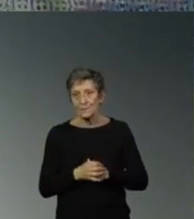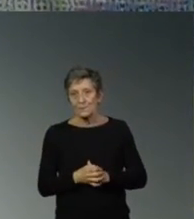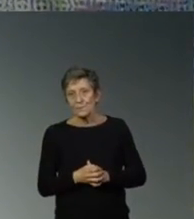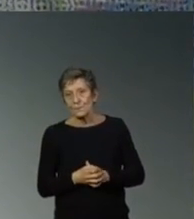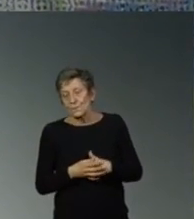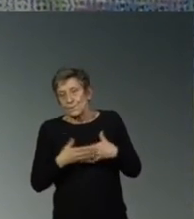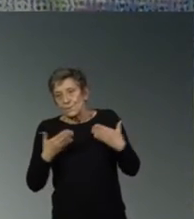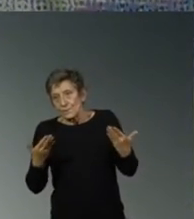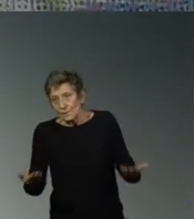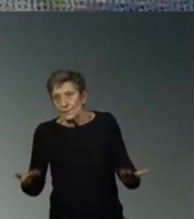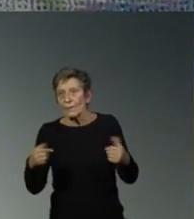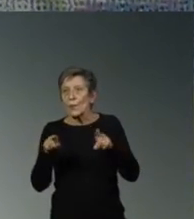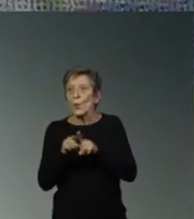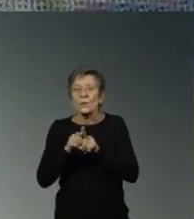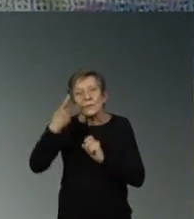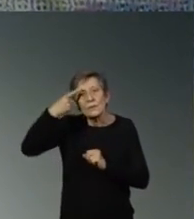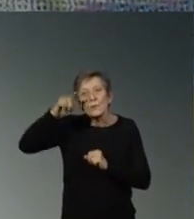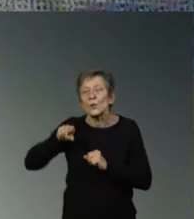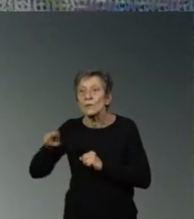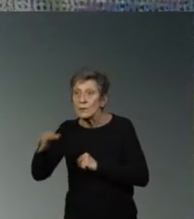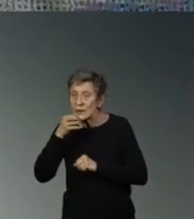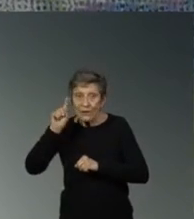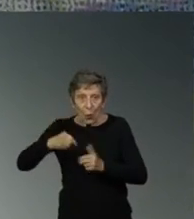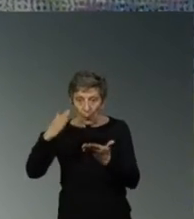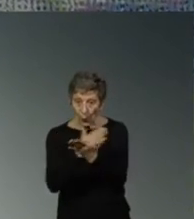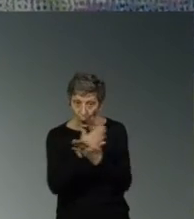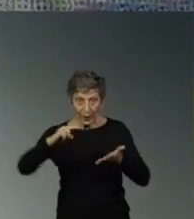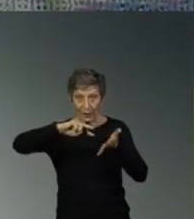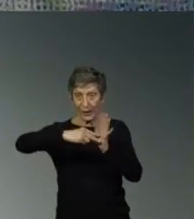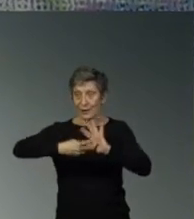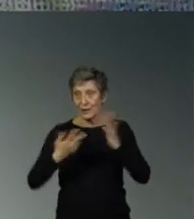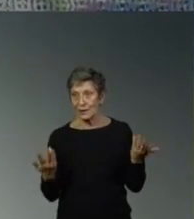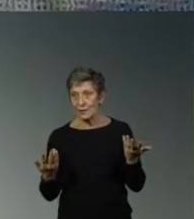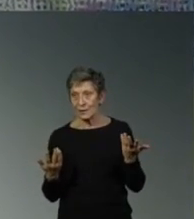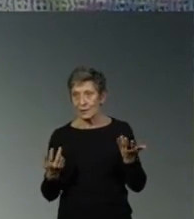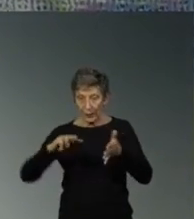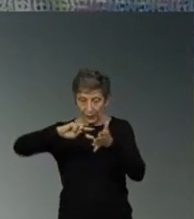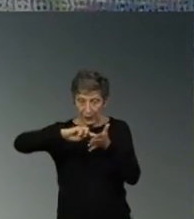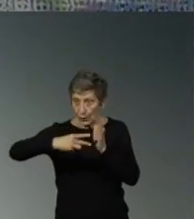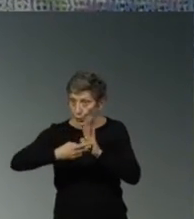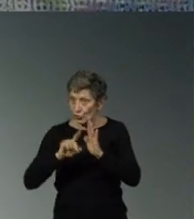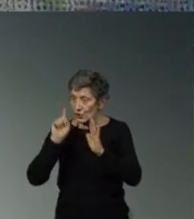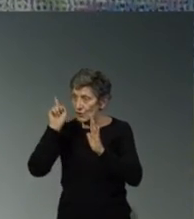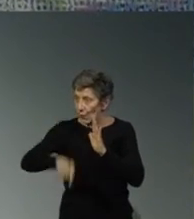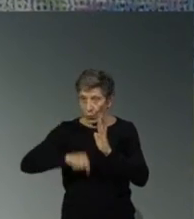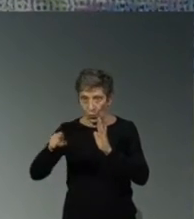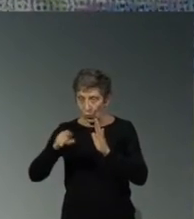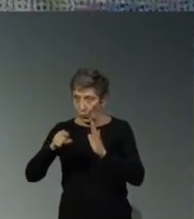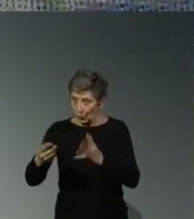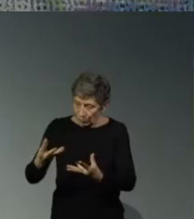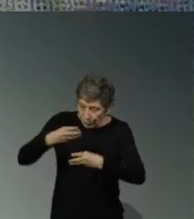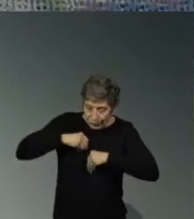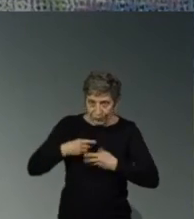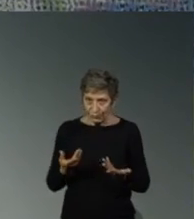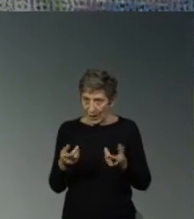Et il disait aussi Simondon qu'il nous faut des poètes techniques, c'est-à-dire qu'il y a à se saisir de ces technologies comme d'espace poétique et de recherche